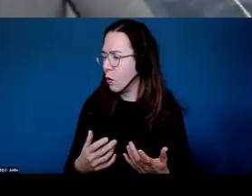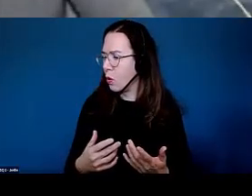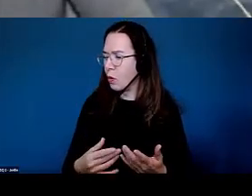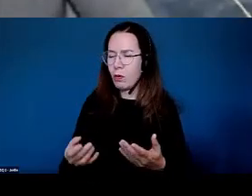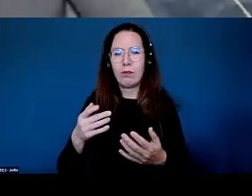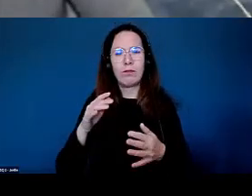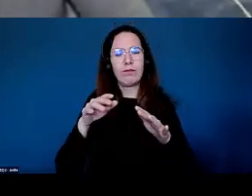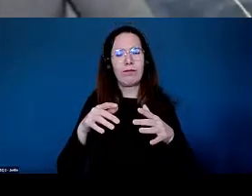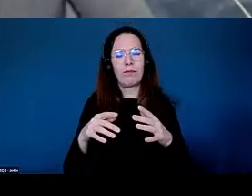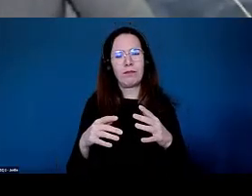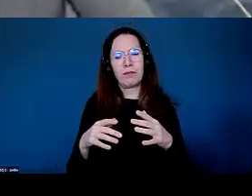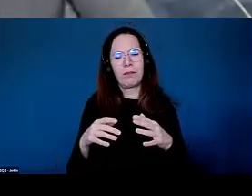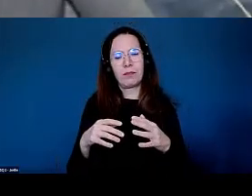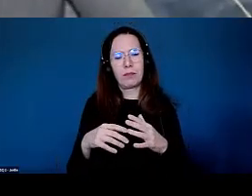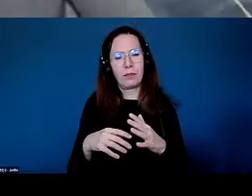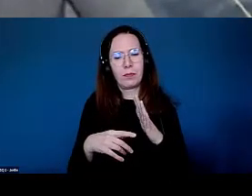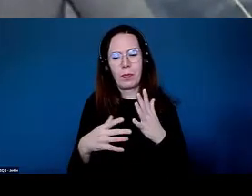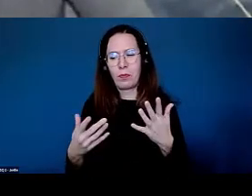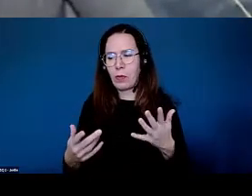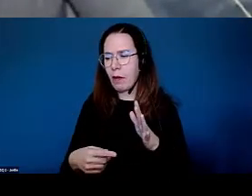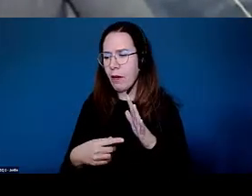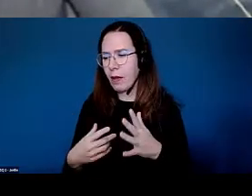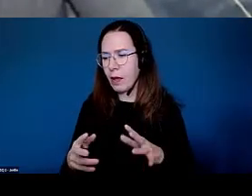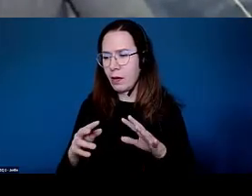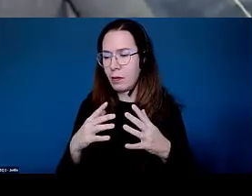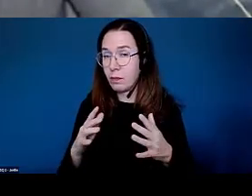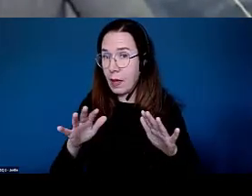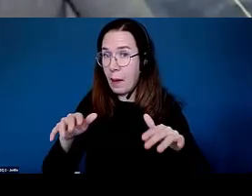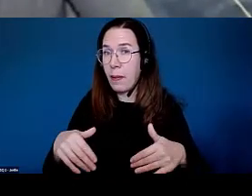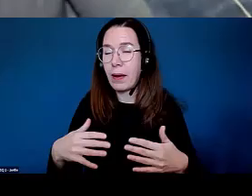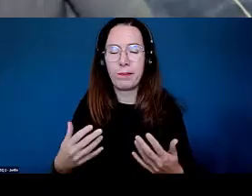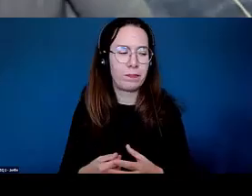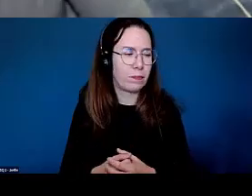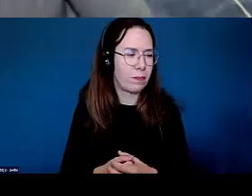des debriefs après euh,